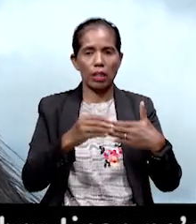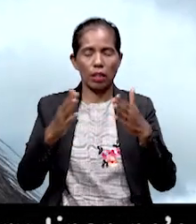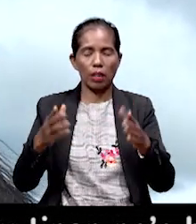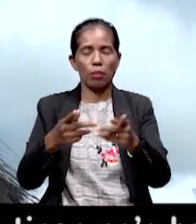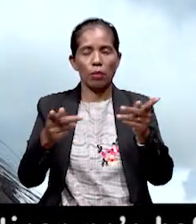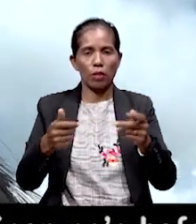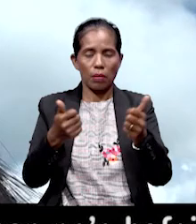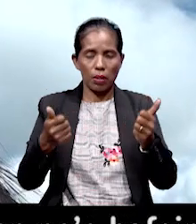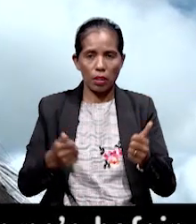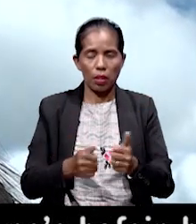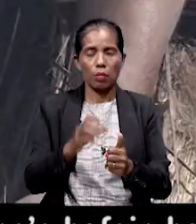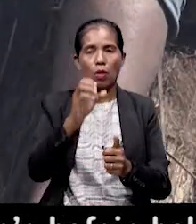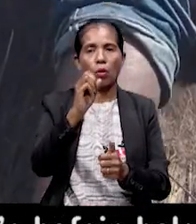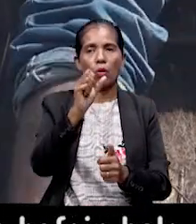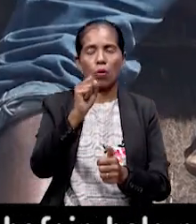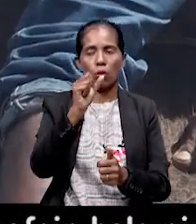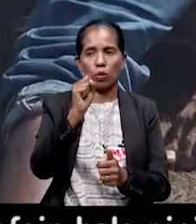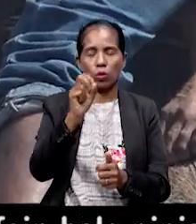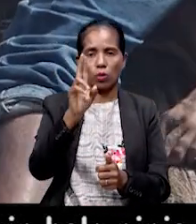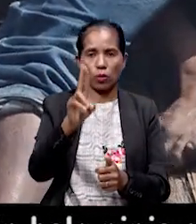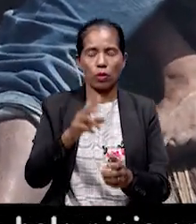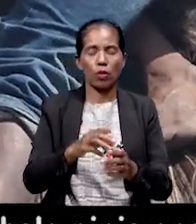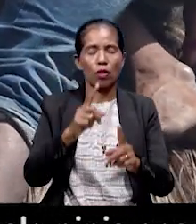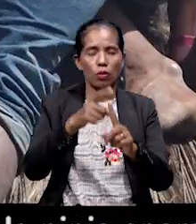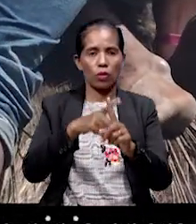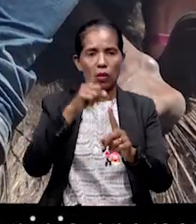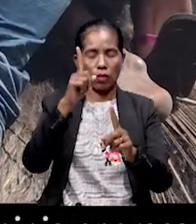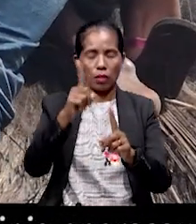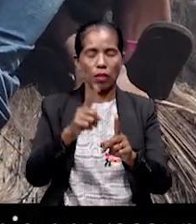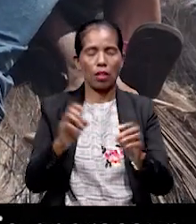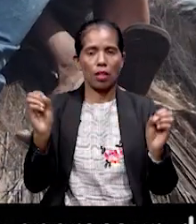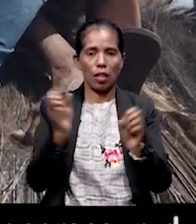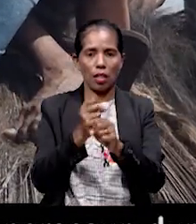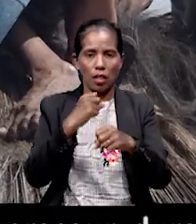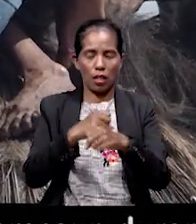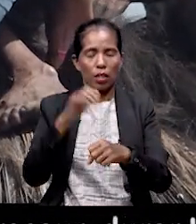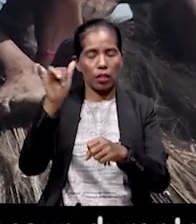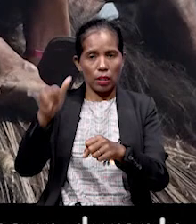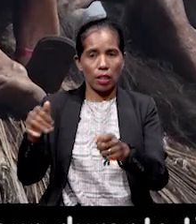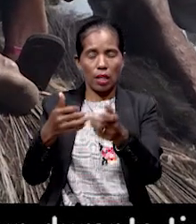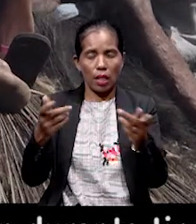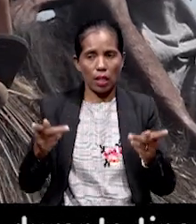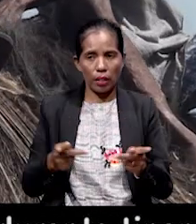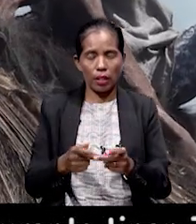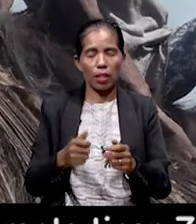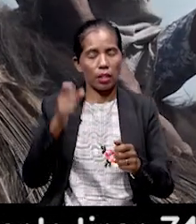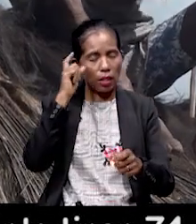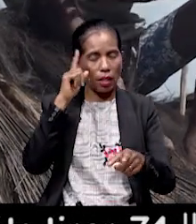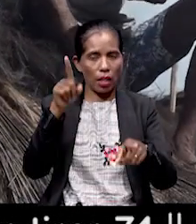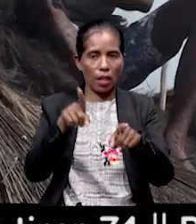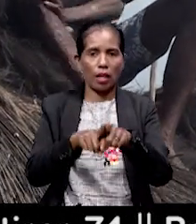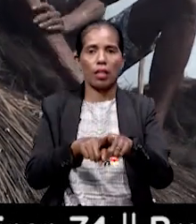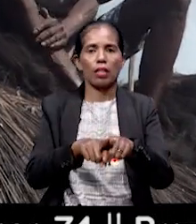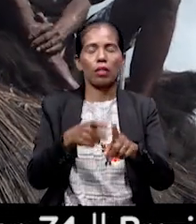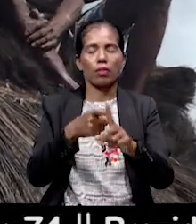administrativo Ossú. Durante fulan ida heli iha aldea baka isi la konsege hela iha aldea refere tamba aling husi lurai